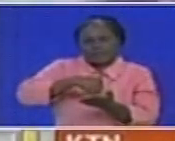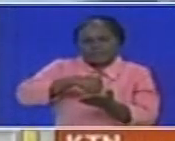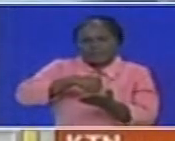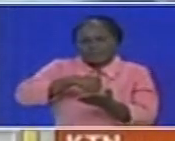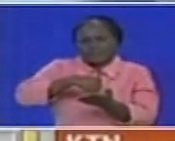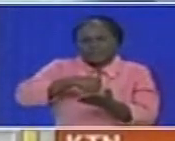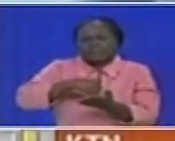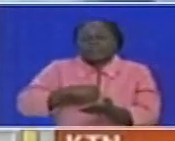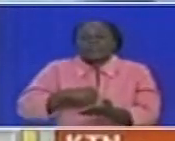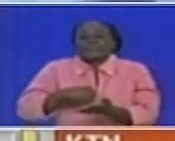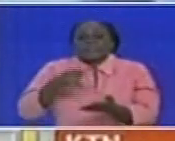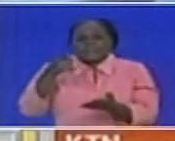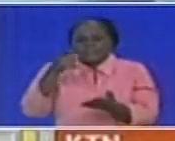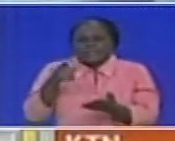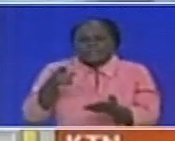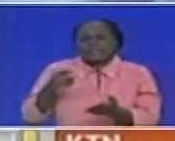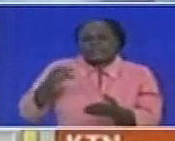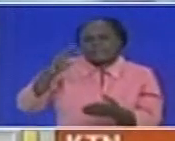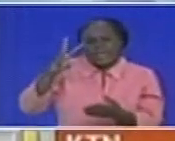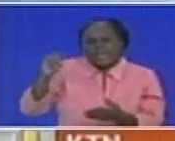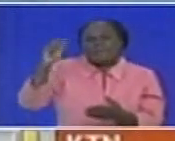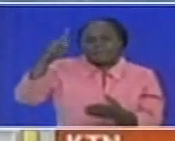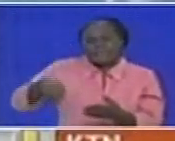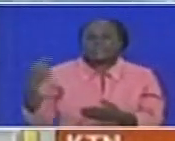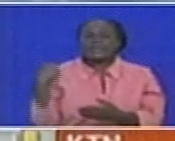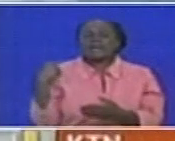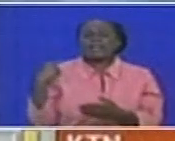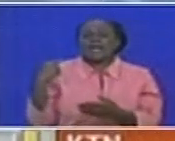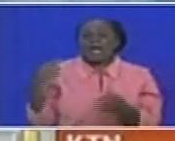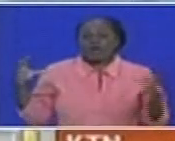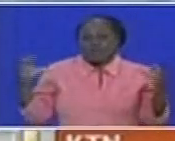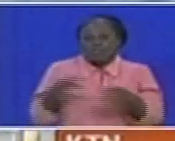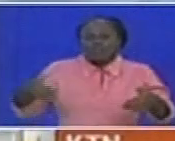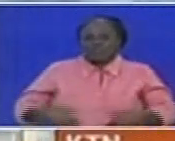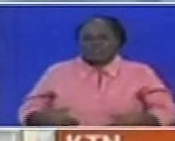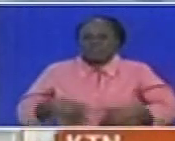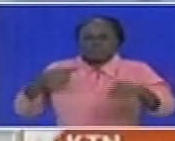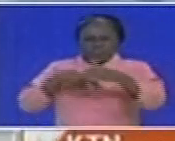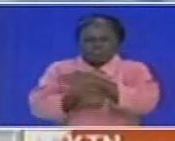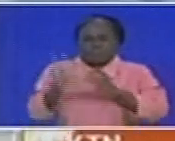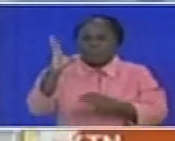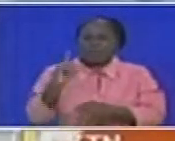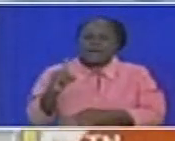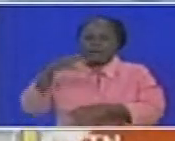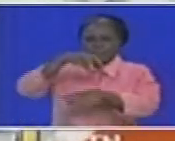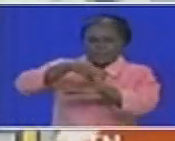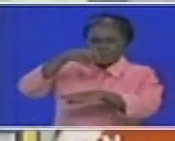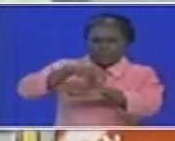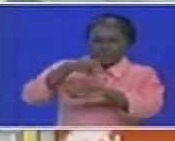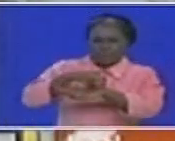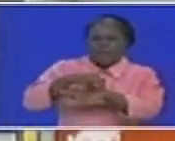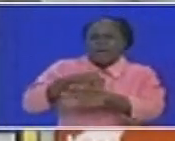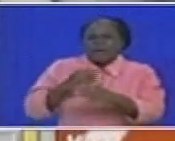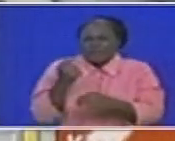radicalized. Kwa mjibu wa spidi wa Kisauni Julius Wanjohi, hapo jana kundi la vijana lilivamia msikiti mmoja eneo la Kisauni siku chache